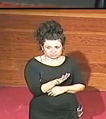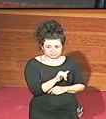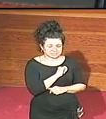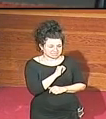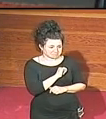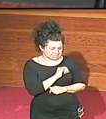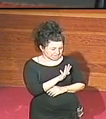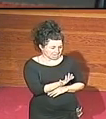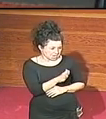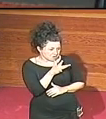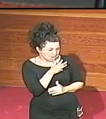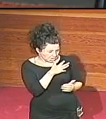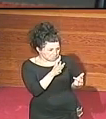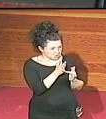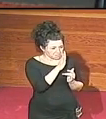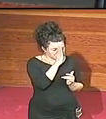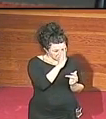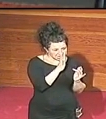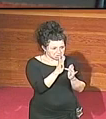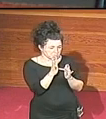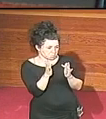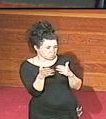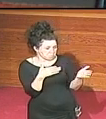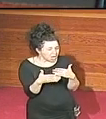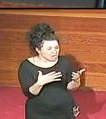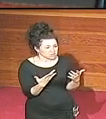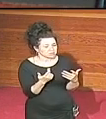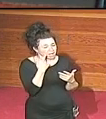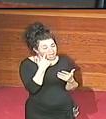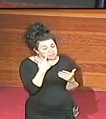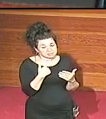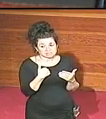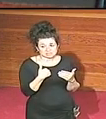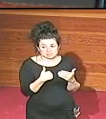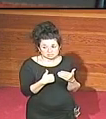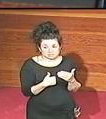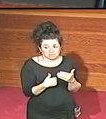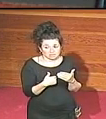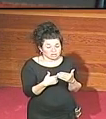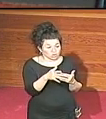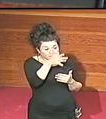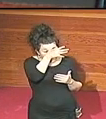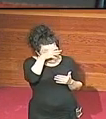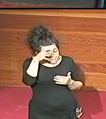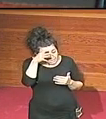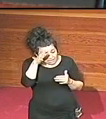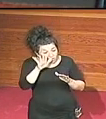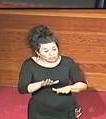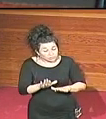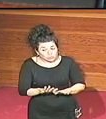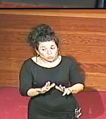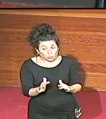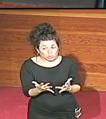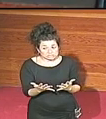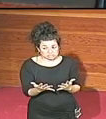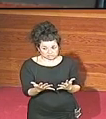gaude, otzainan, martzoan, presugu ez dago komunikabideetan, ikusiko duzu zenbat gelditzen diren udaran. Gaude,